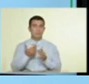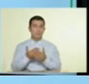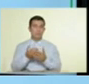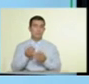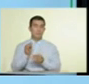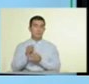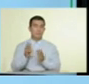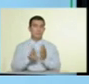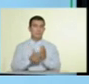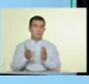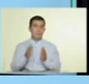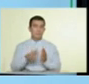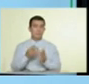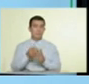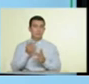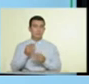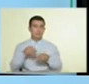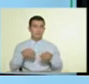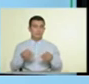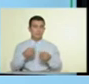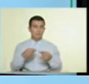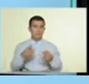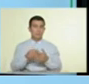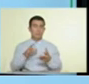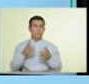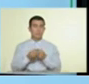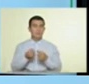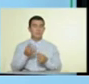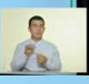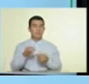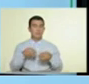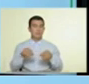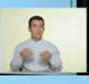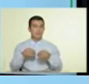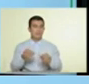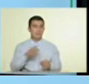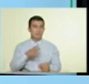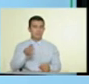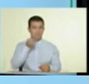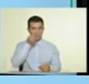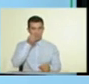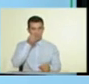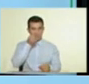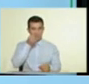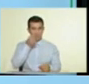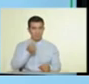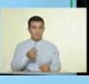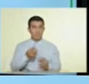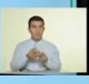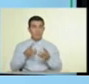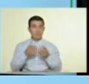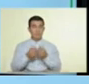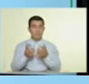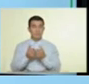qo'shimcha ko'chat ekildi. Jami necha tup ko'chat ekilgan? Buna geçiş üçün demek